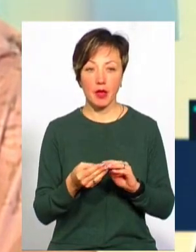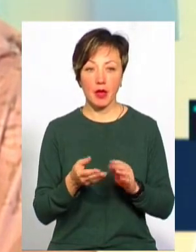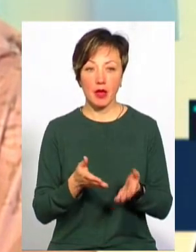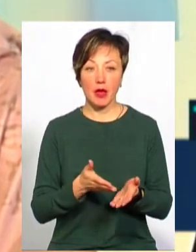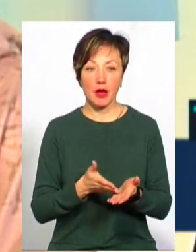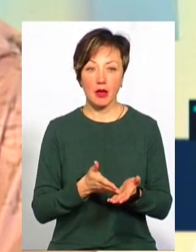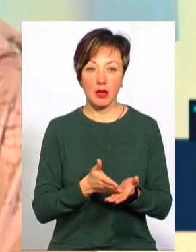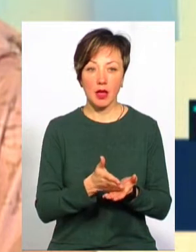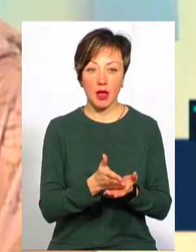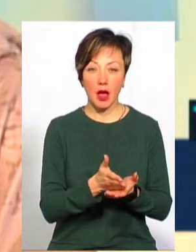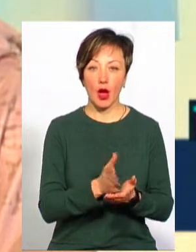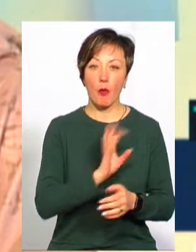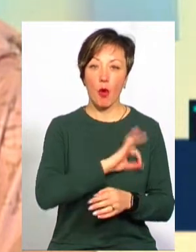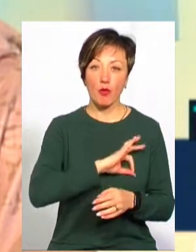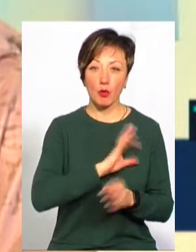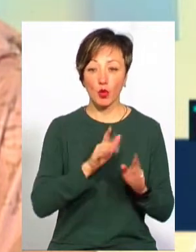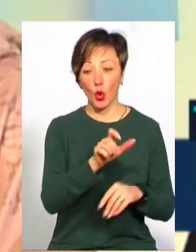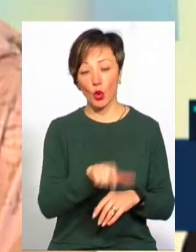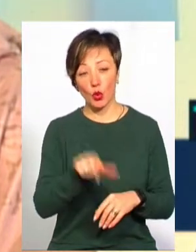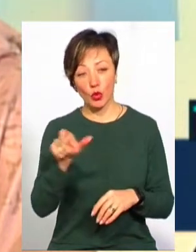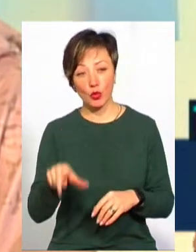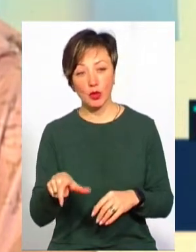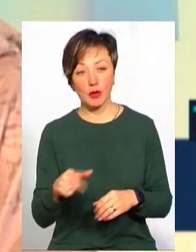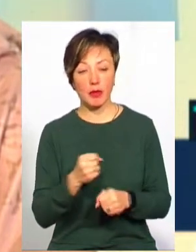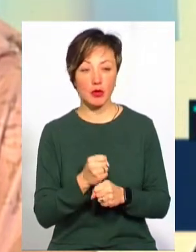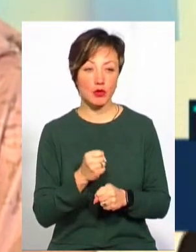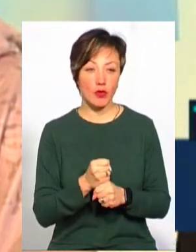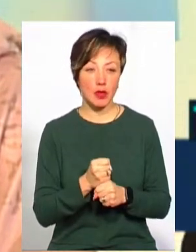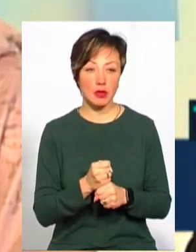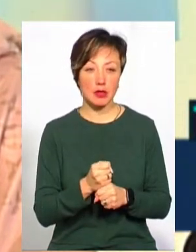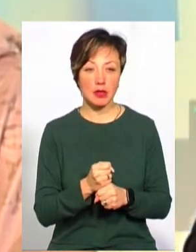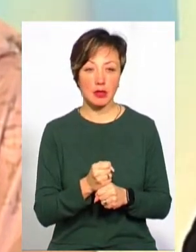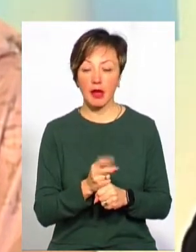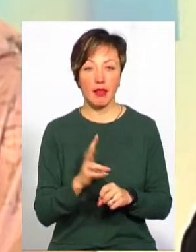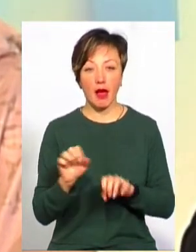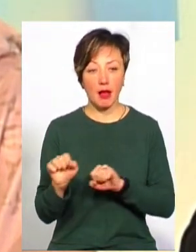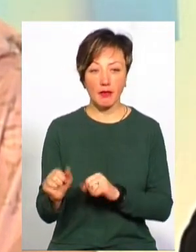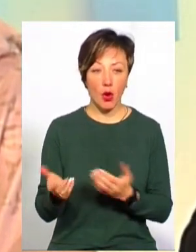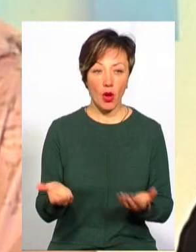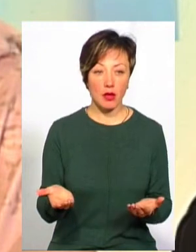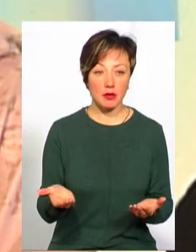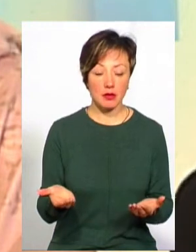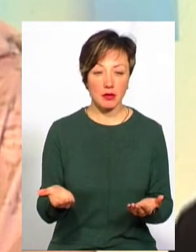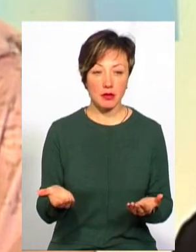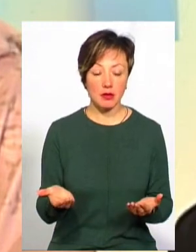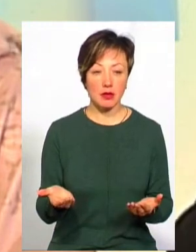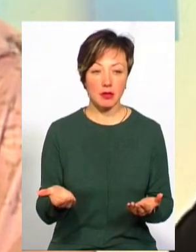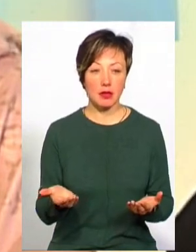соціального діалогу про спілки, що будуть люди, які будуть, ну, працювати і не адвокат, і